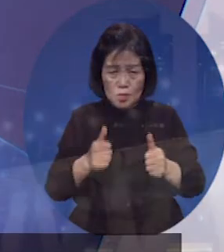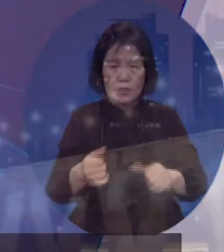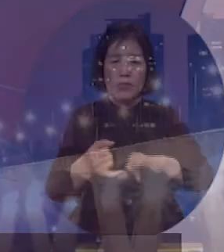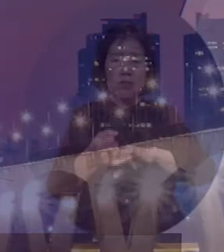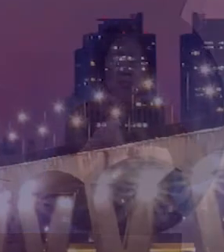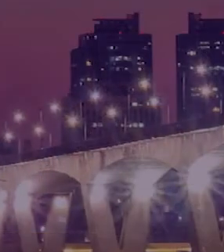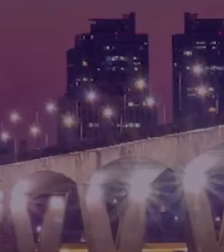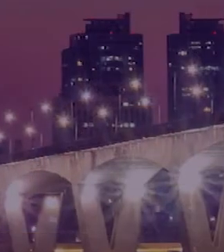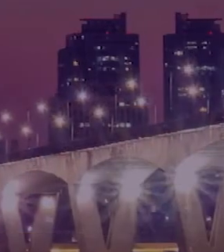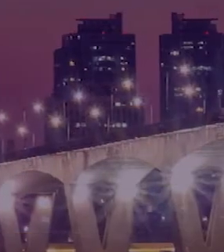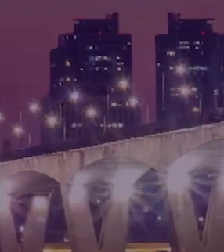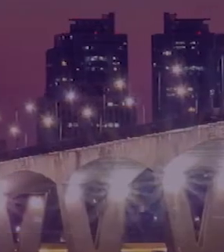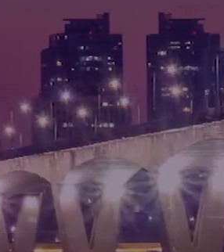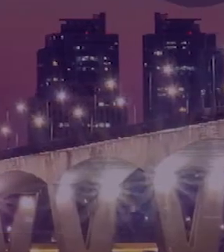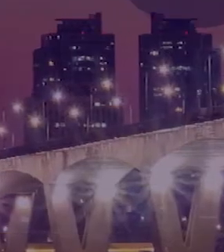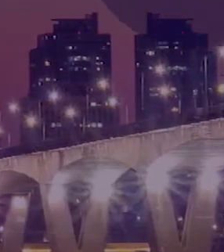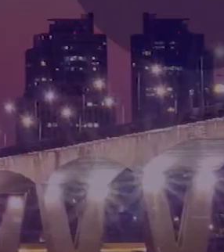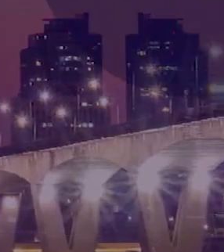드리겠습니다